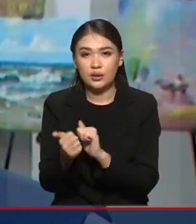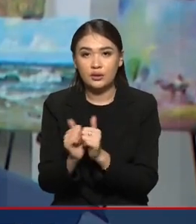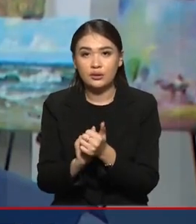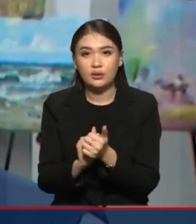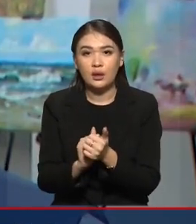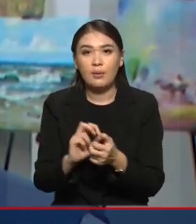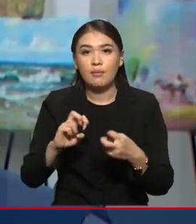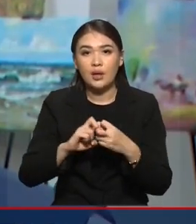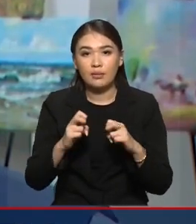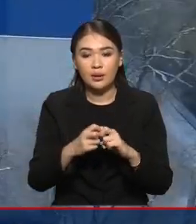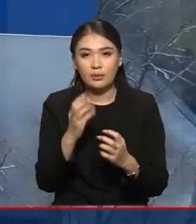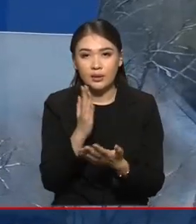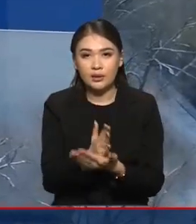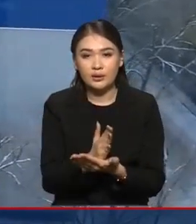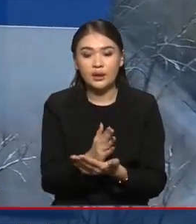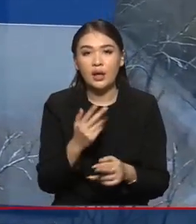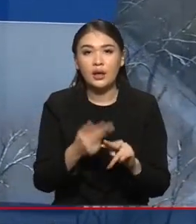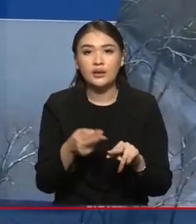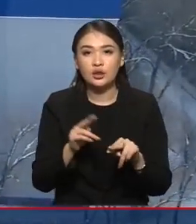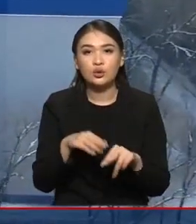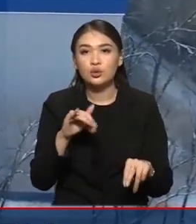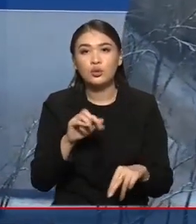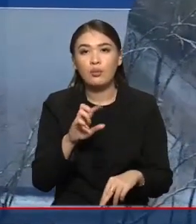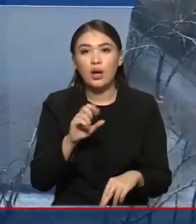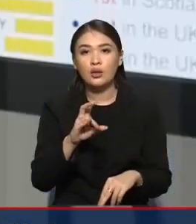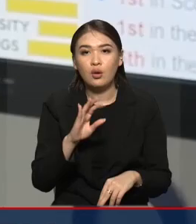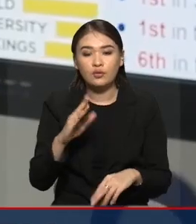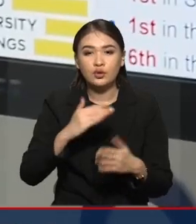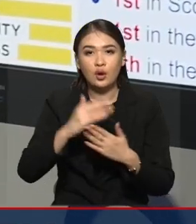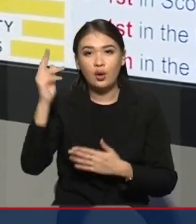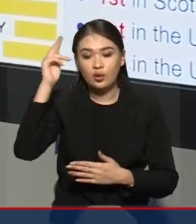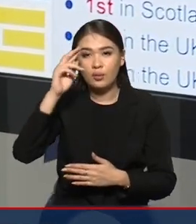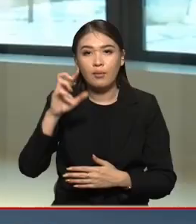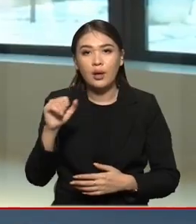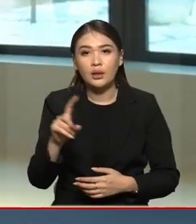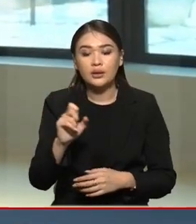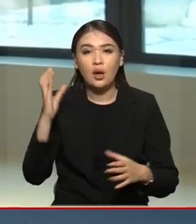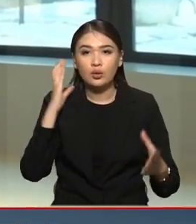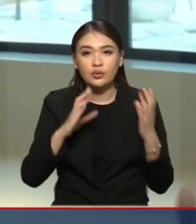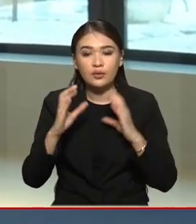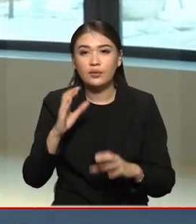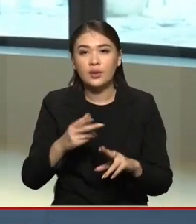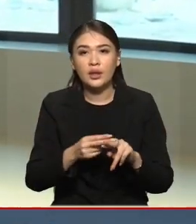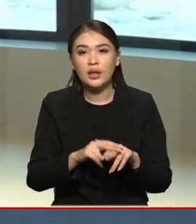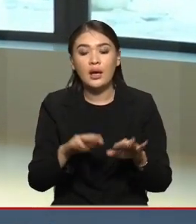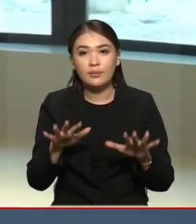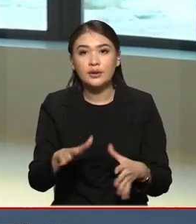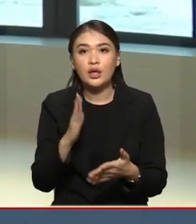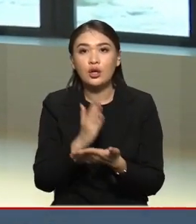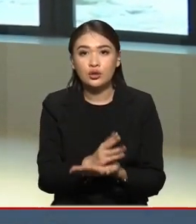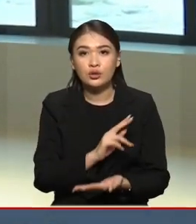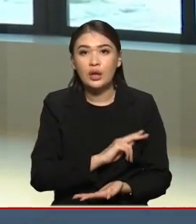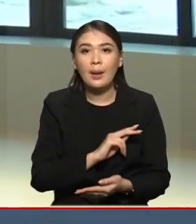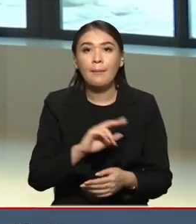ауысымдық проблемалық моменті бар. Ал Жұбанов атындағы жоғары оқу орнының базасында Хериот университетінің филиалы жұмыс істеп жатыр. Бұл